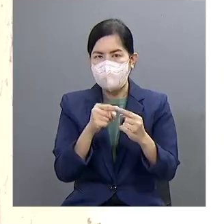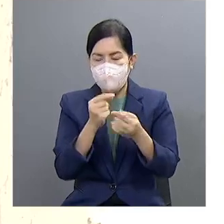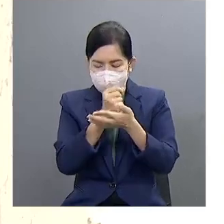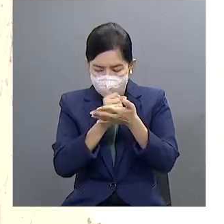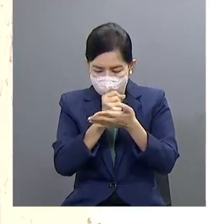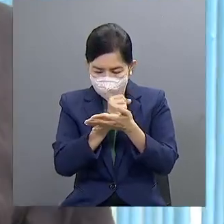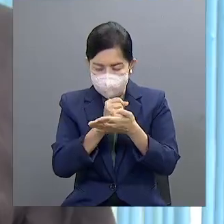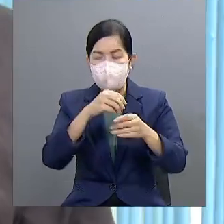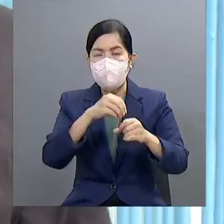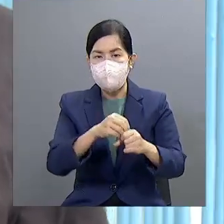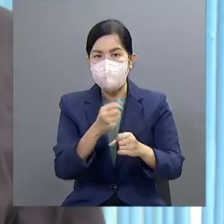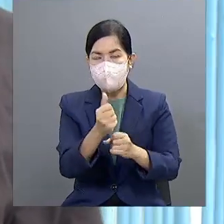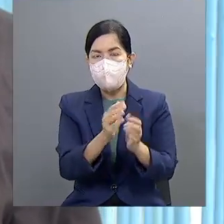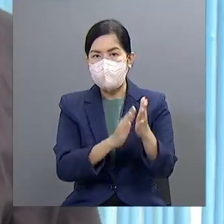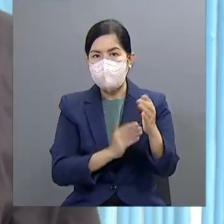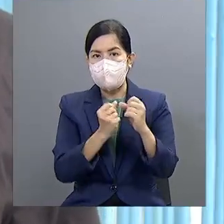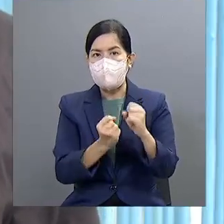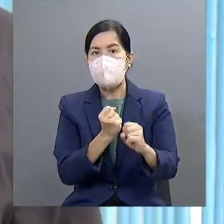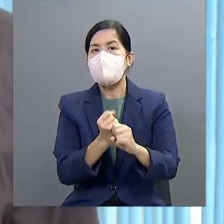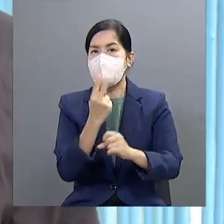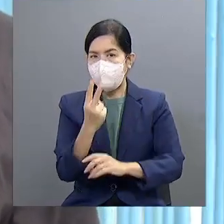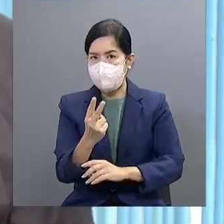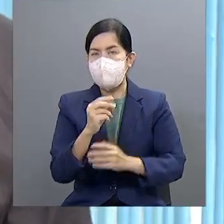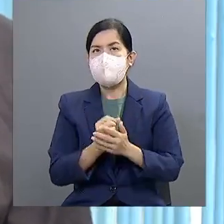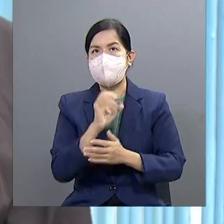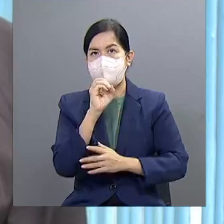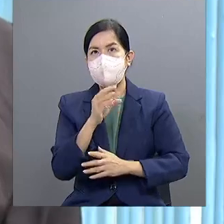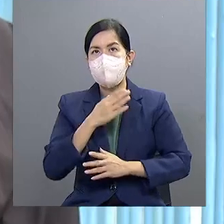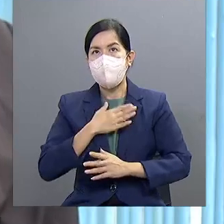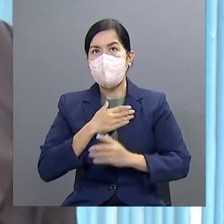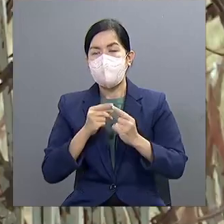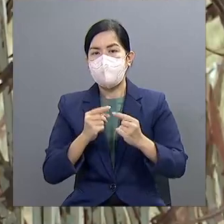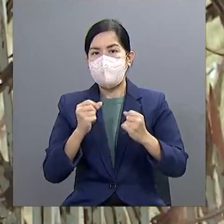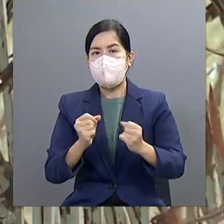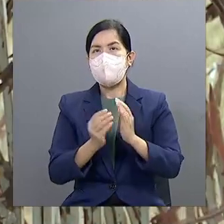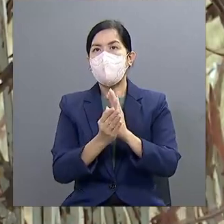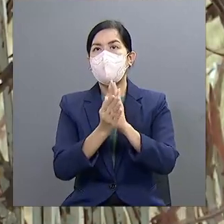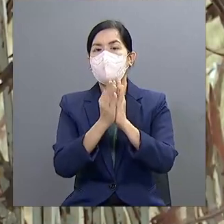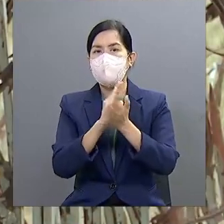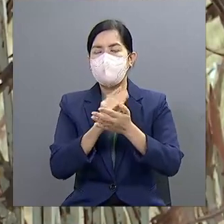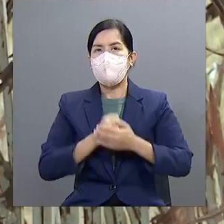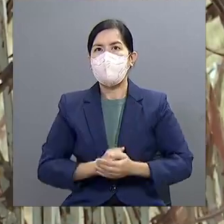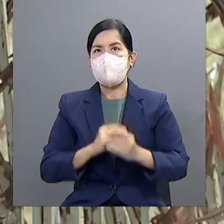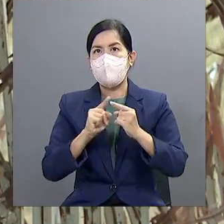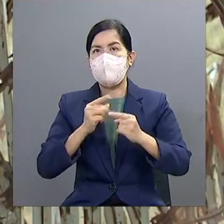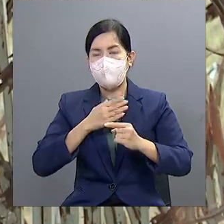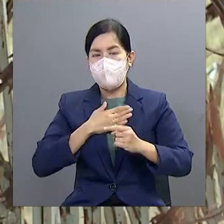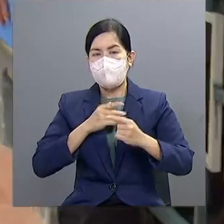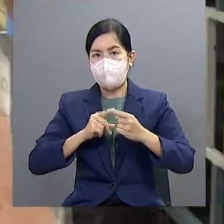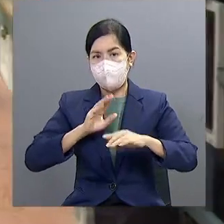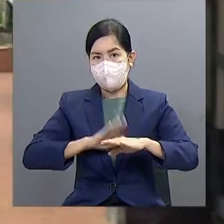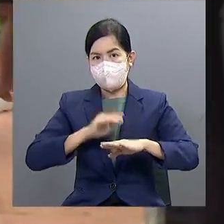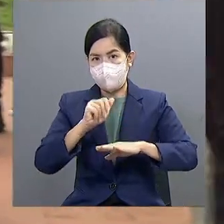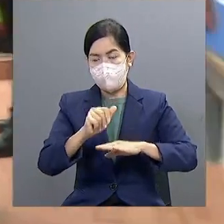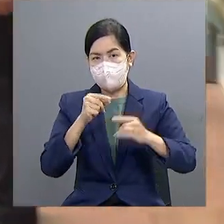เขายอมรับว่าใช้เวลาพอสมควรที่ปรับตัวเข้ากับที่นี่แต่ด้วยส่วนตัวมีทักษะด้านภาษาและความสามารถอีกหลายด้